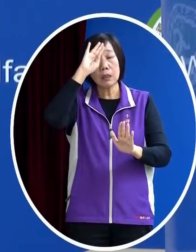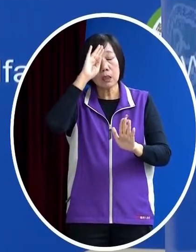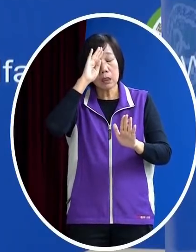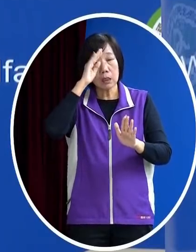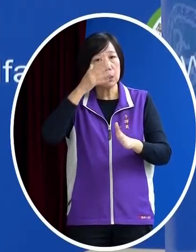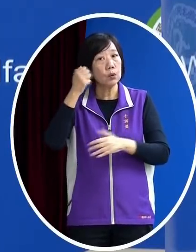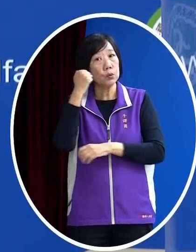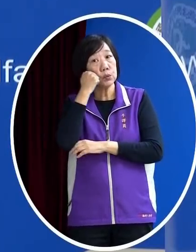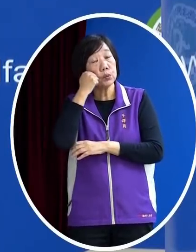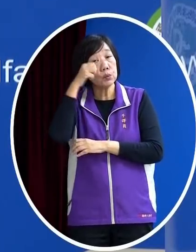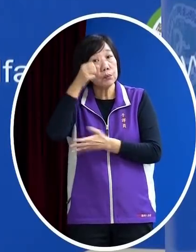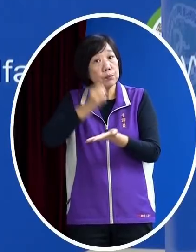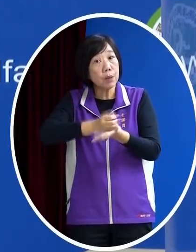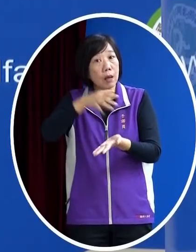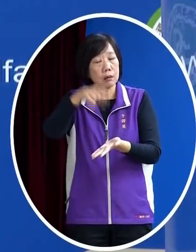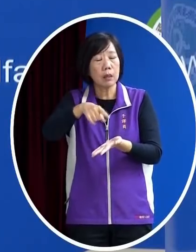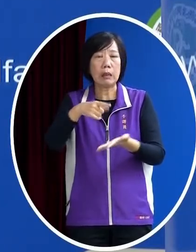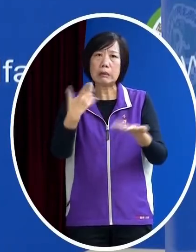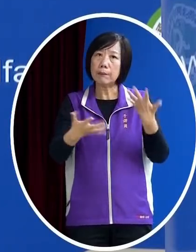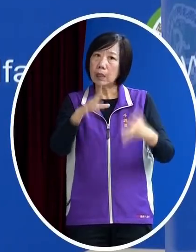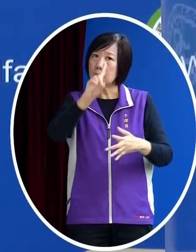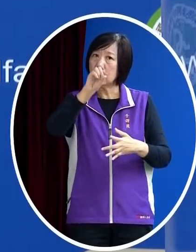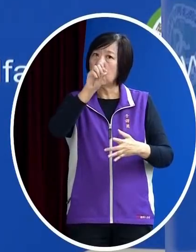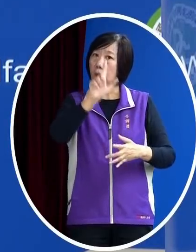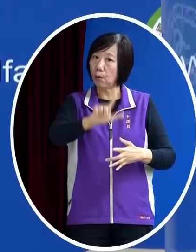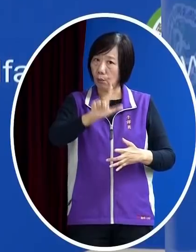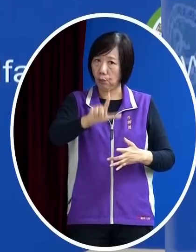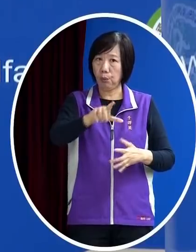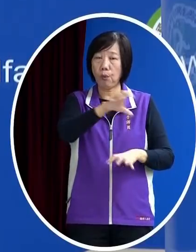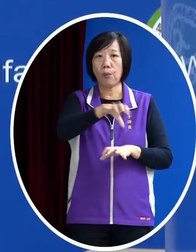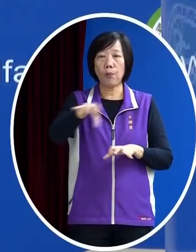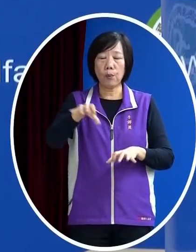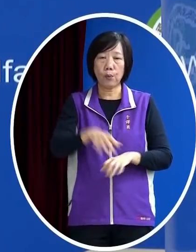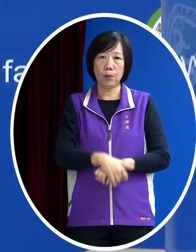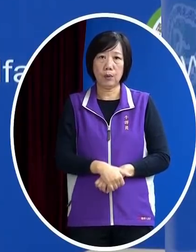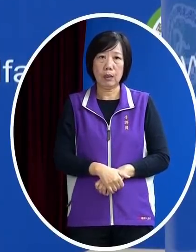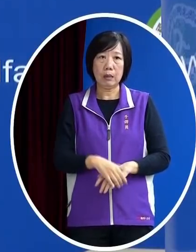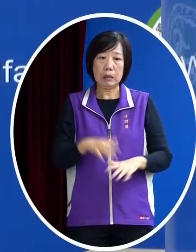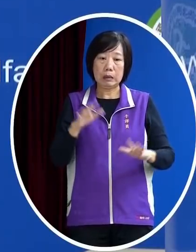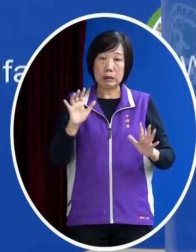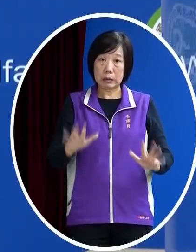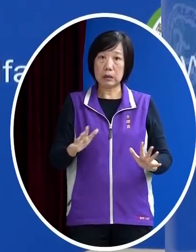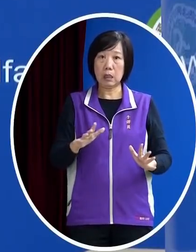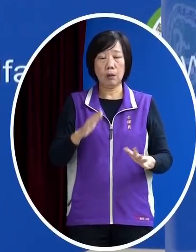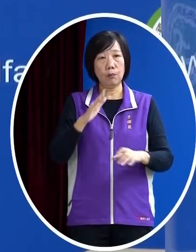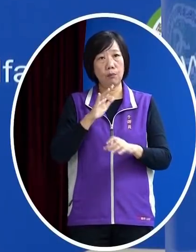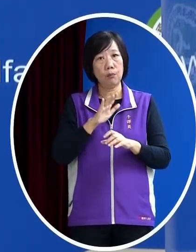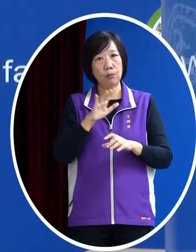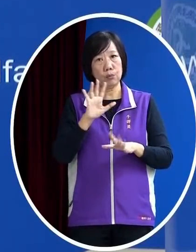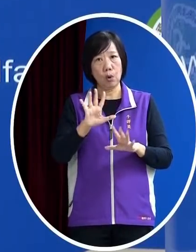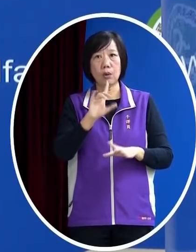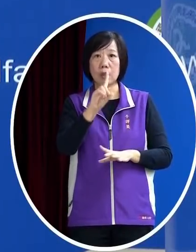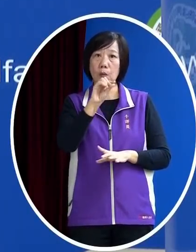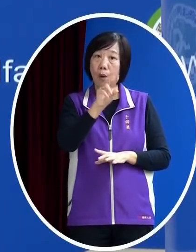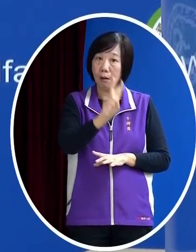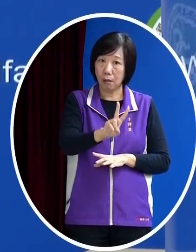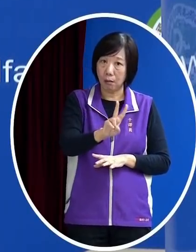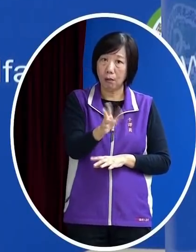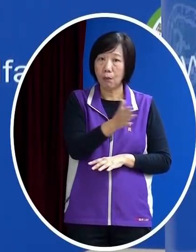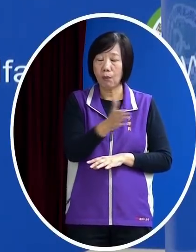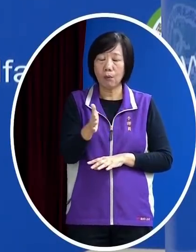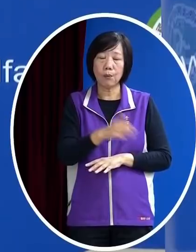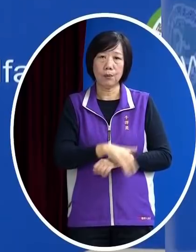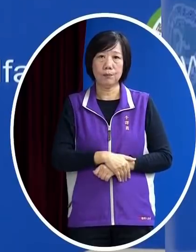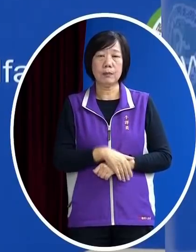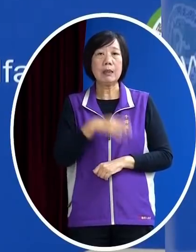疫旅馆大概16000吧，哈，那现在大概也住了大概12000，哈，大概12000左右，好，那